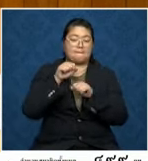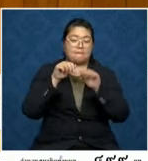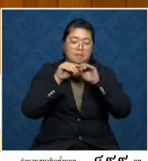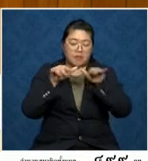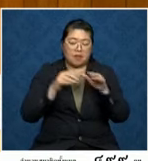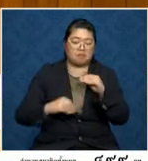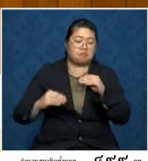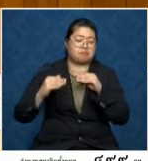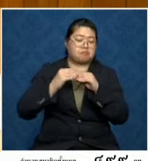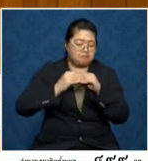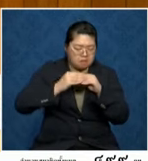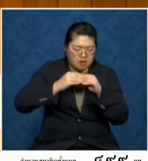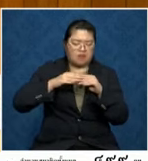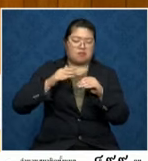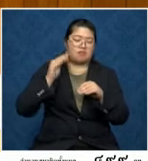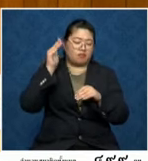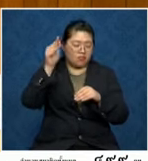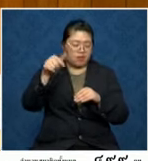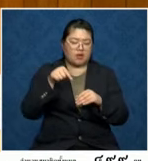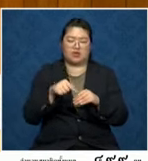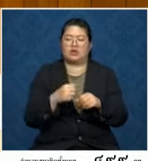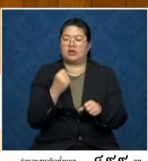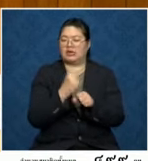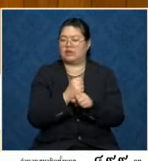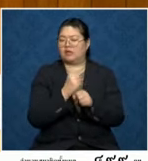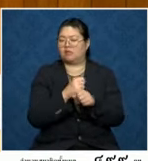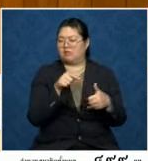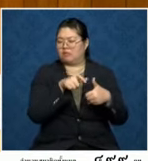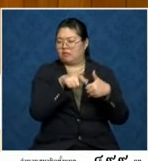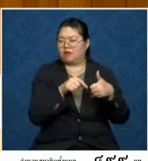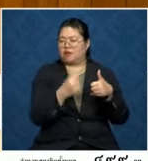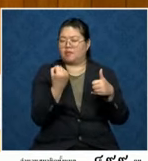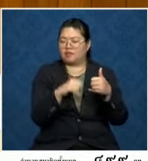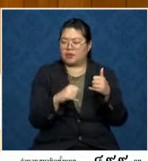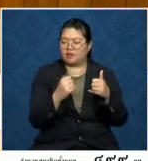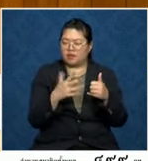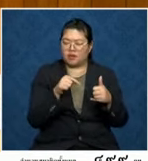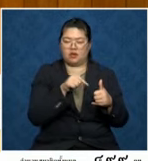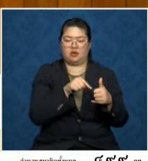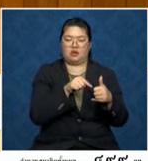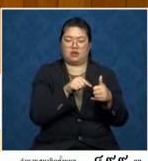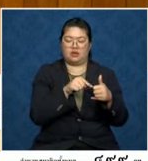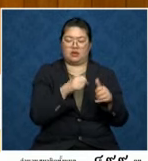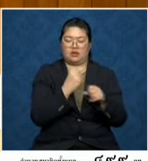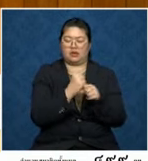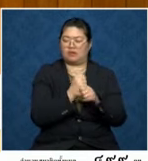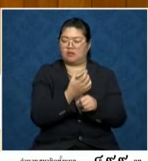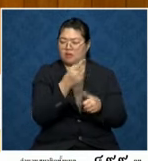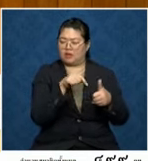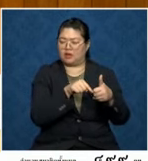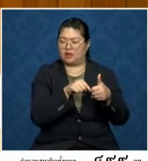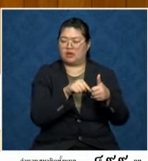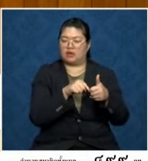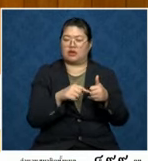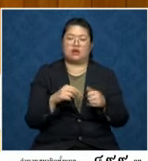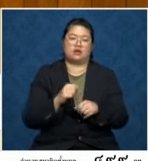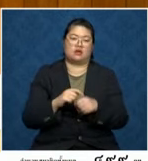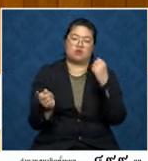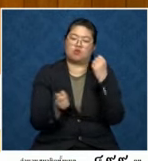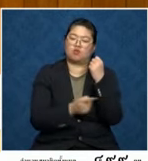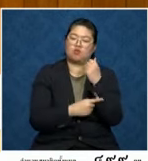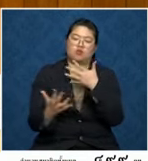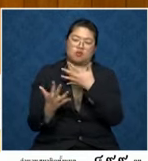ลังการกระทำนั้นไม่เป็นความผิดต่อไปผู้ที่ได้กระทำก่อนหน้านั้นเป็นอันพ้นจากการ